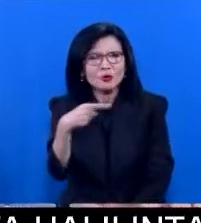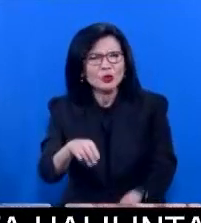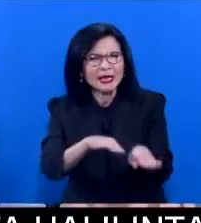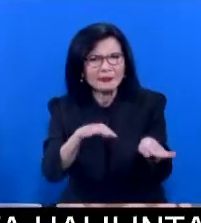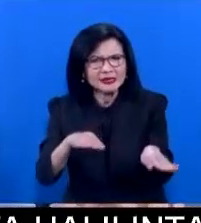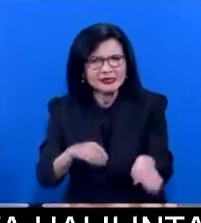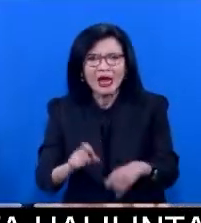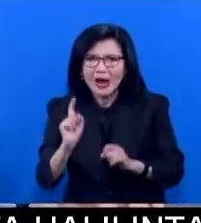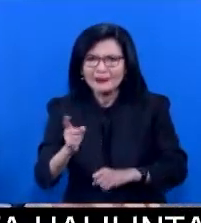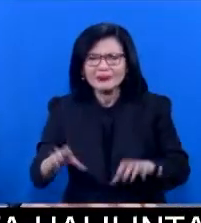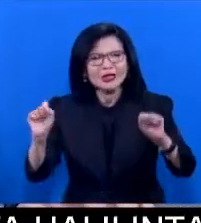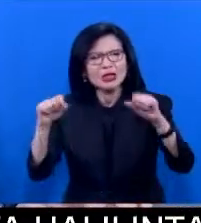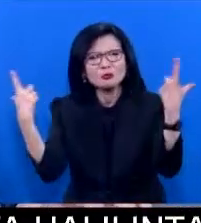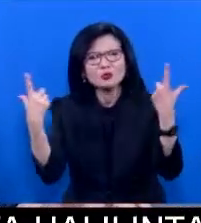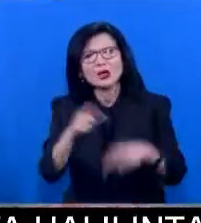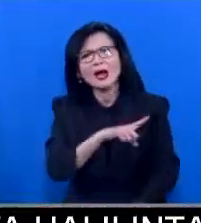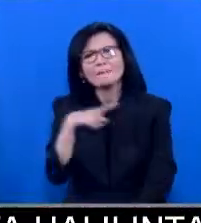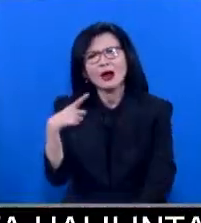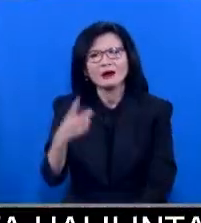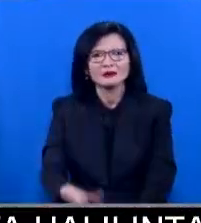akibat libur panjang